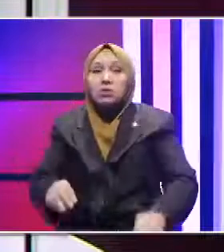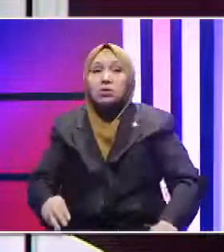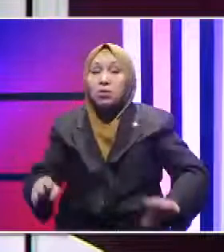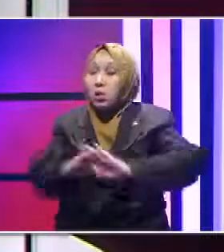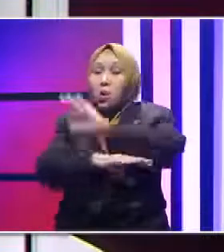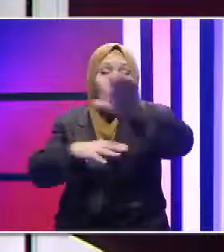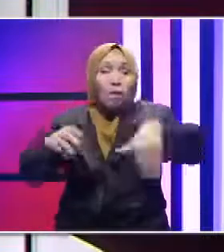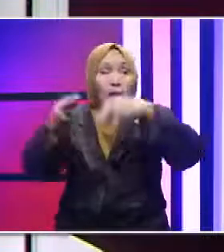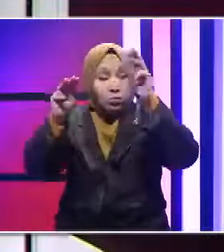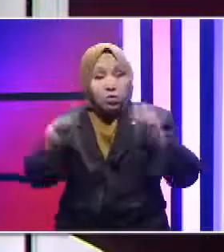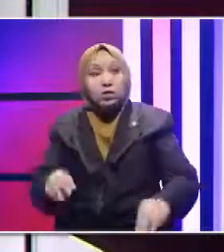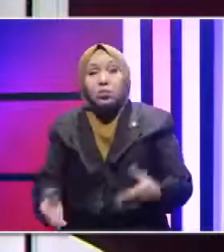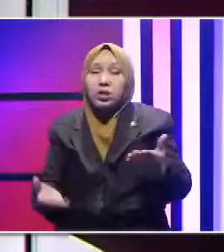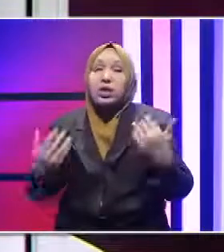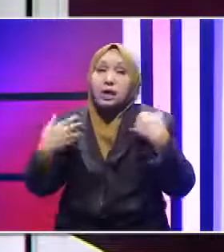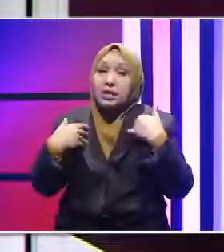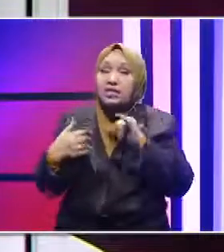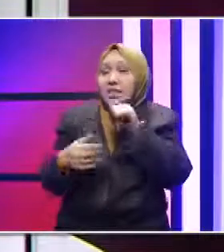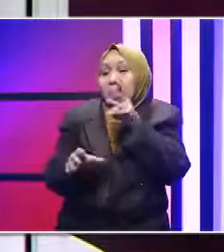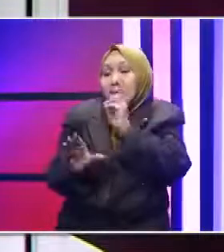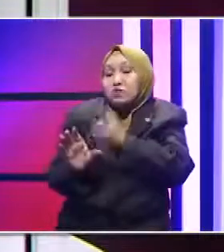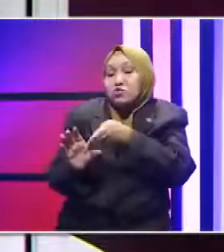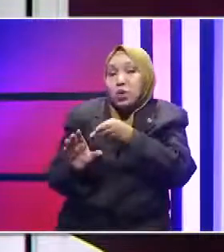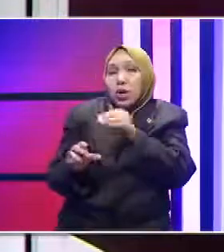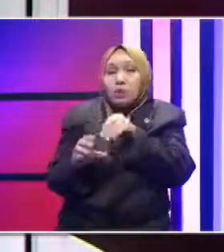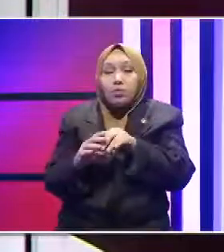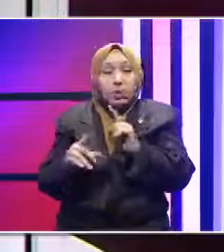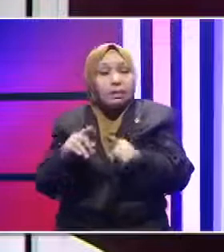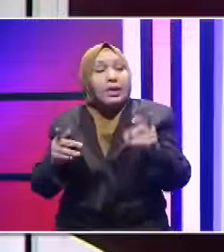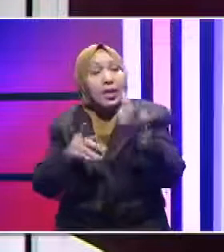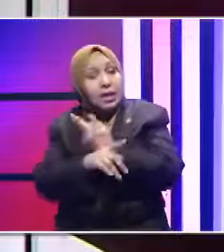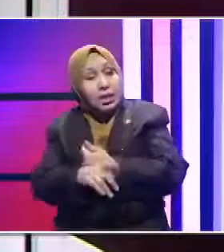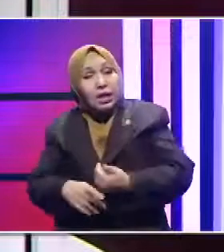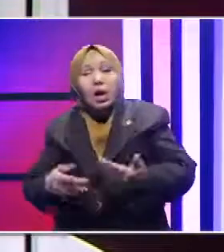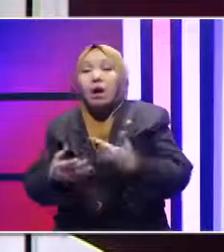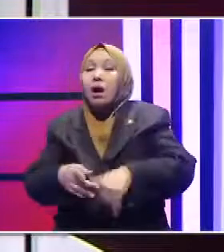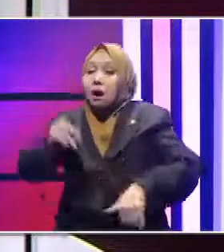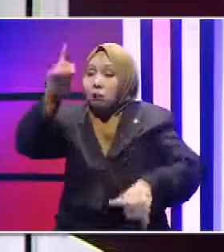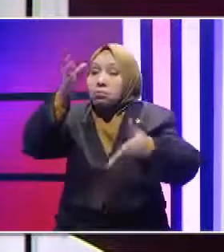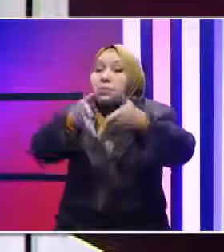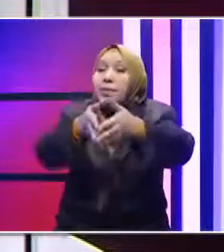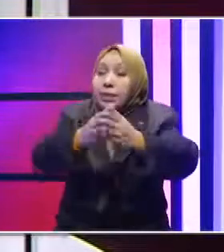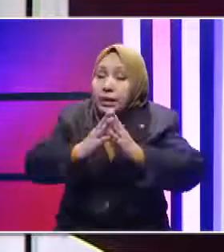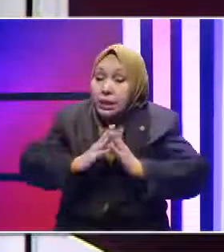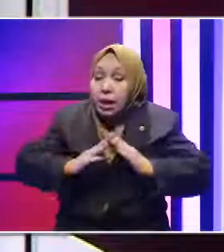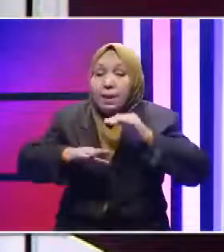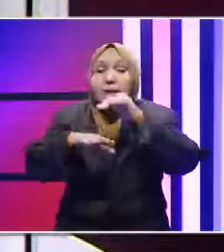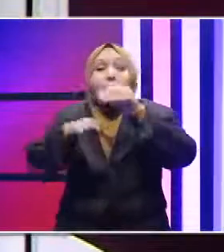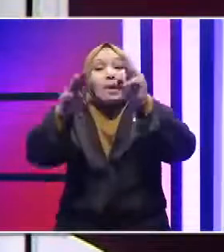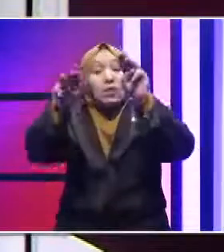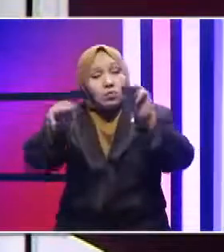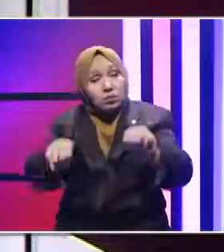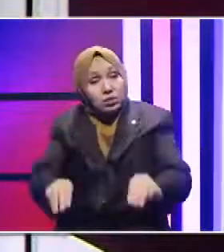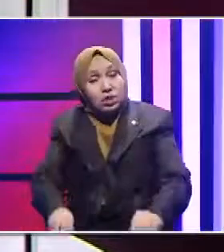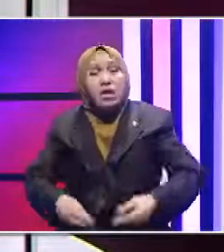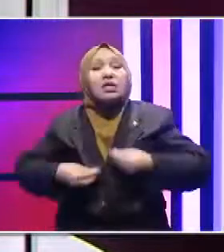seluruh manusia, mungkin adalah, oh, saya tak masuk kot dalam kumpulan itu. Tetapi kali ini Allah merayu kepada manusia yang